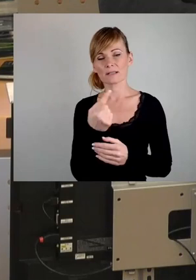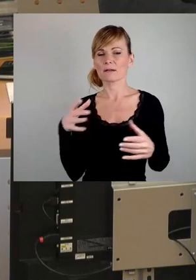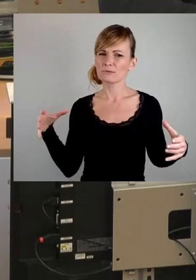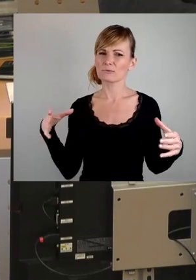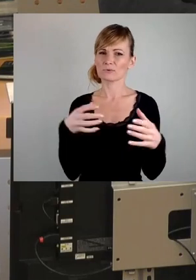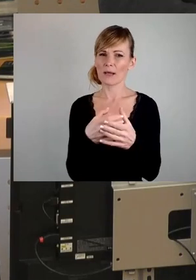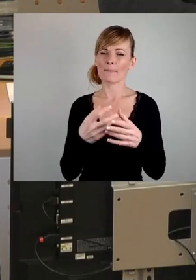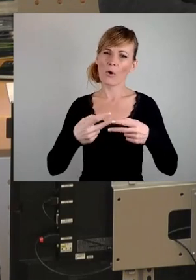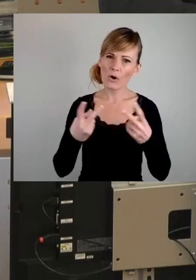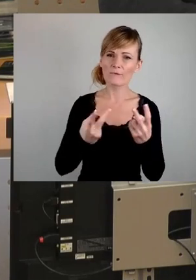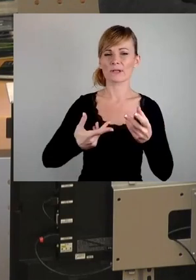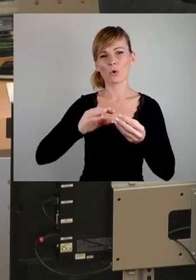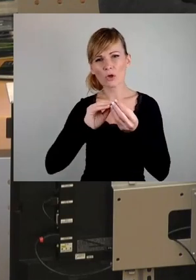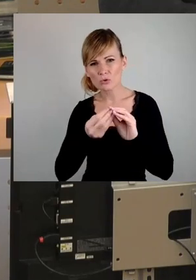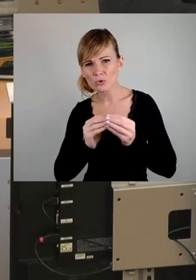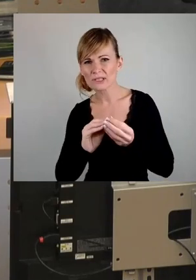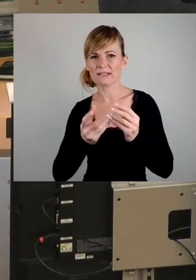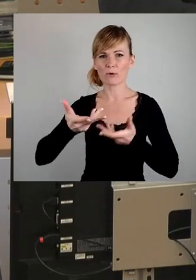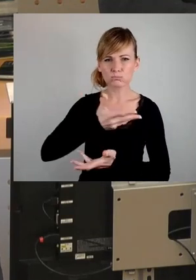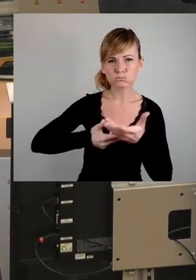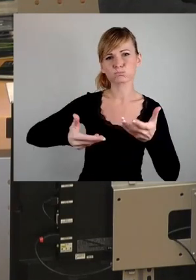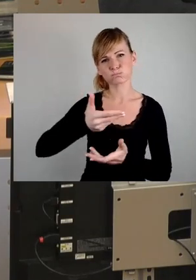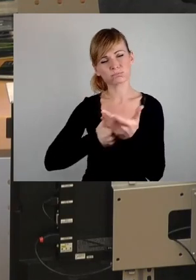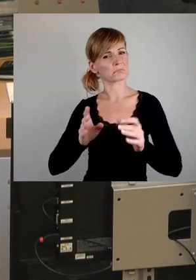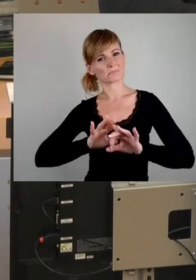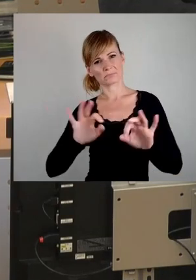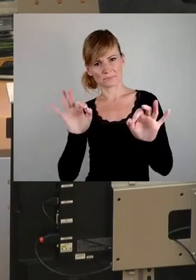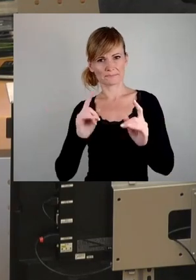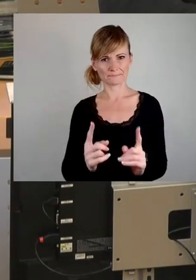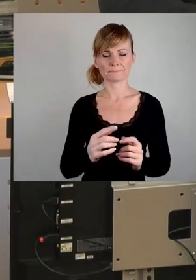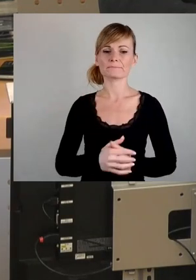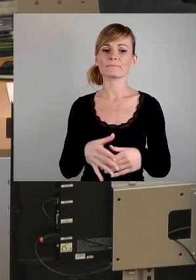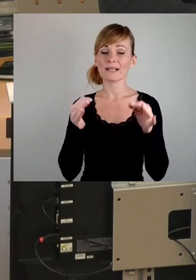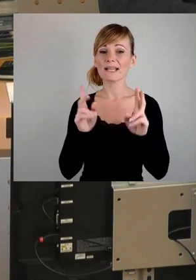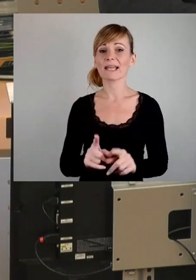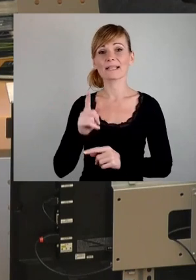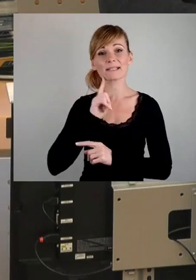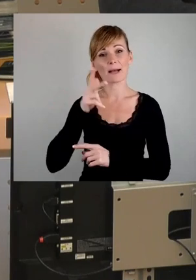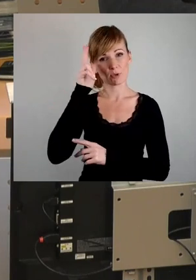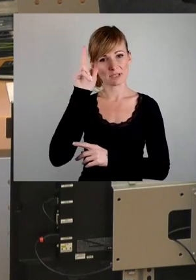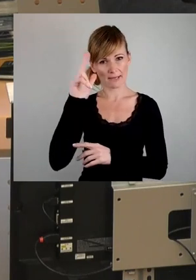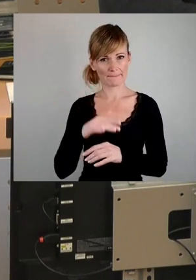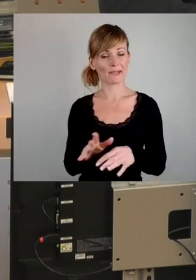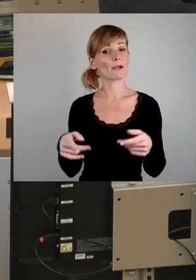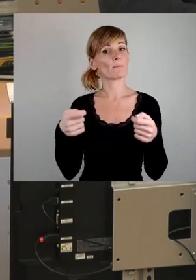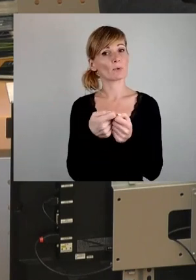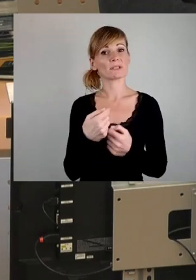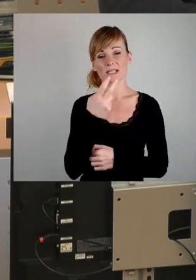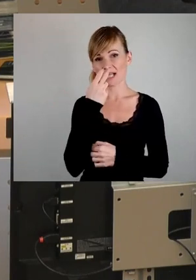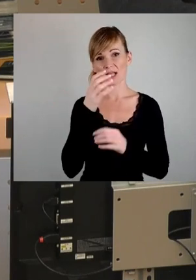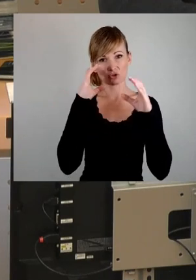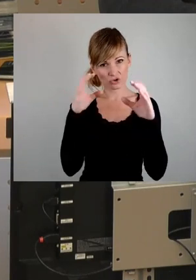Gespräche, die wir hier dazu geführt haben. Sehr geehrte Damen und Herren, die Bundesgartenschau ist